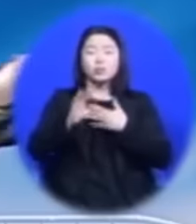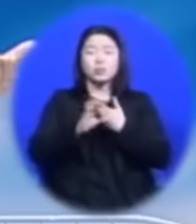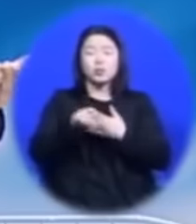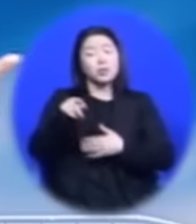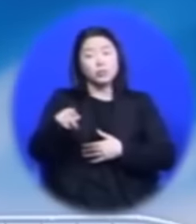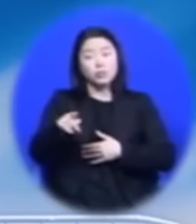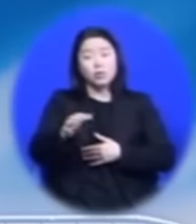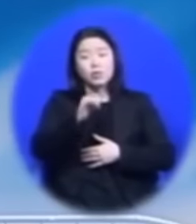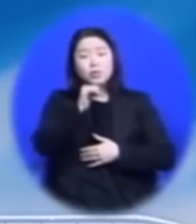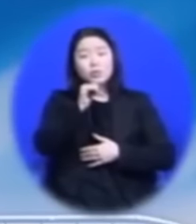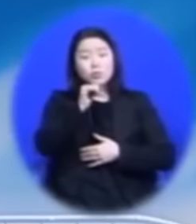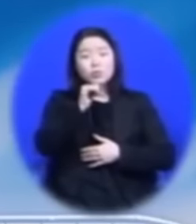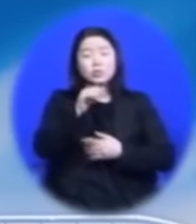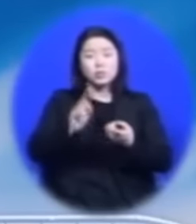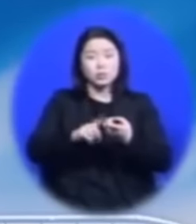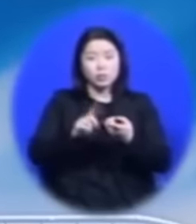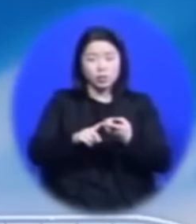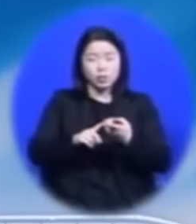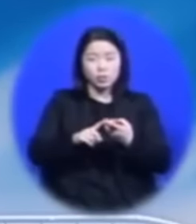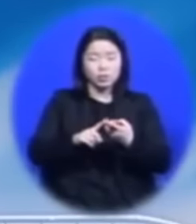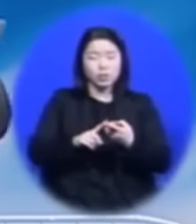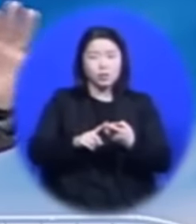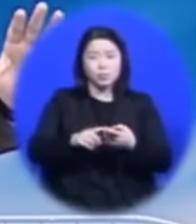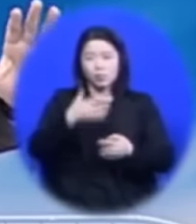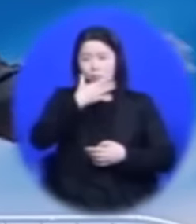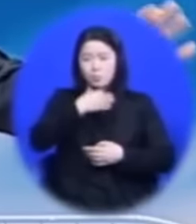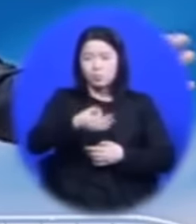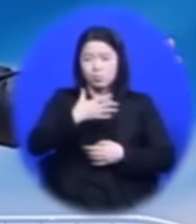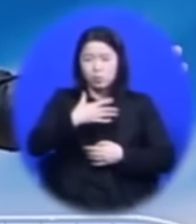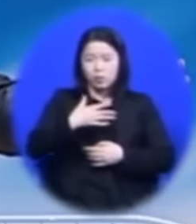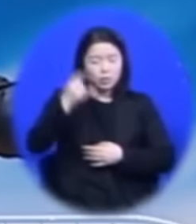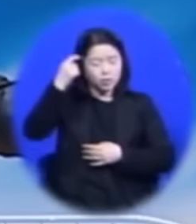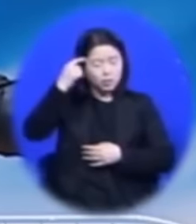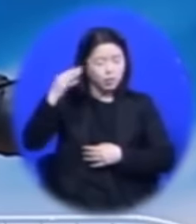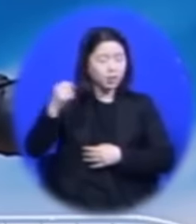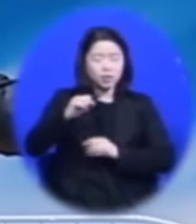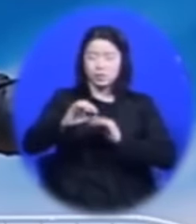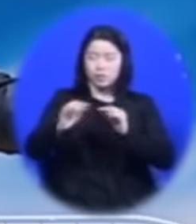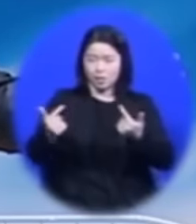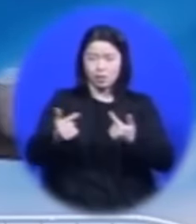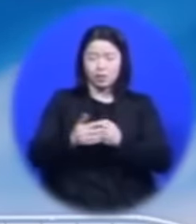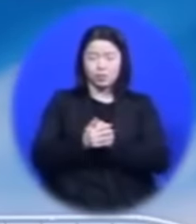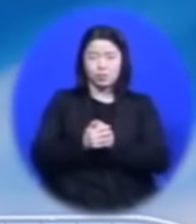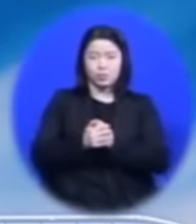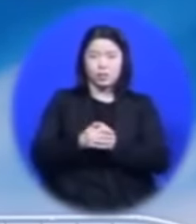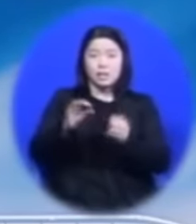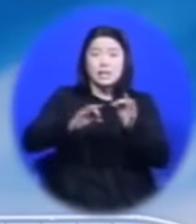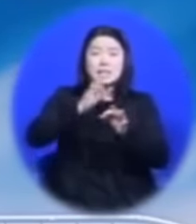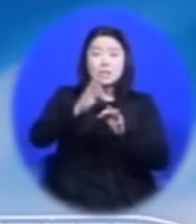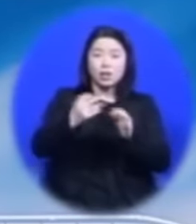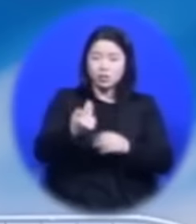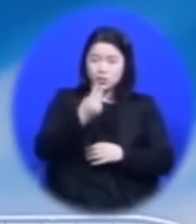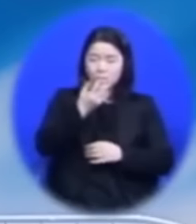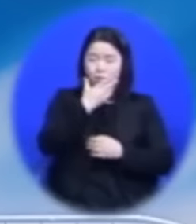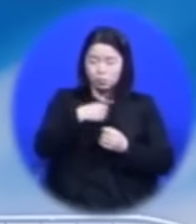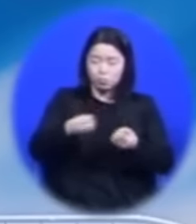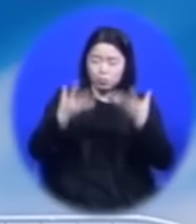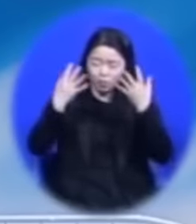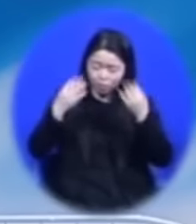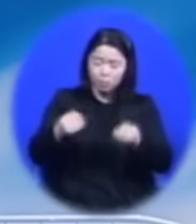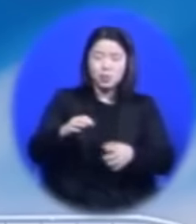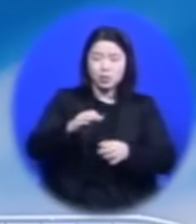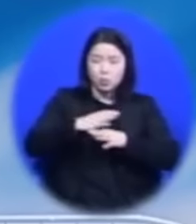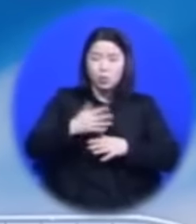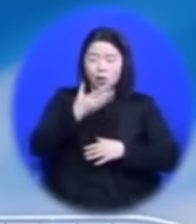그가 거지였다는 것 자체 때문에 불행하다고 여겨지지 않는다는 겁니다. 영생의 축복이 얼마나 놀라운